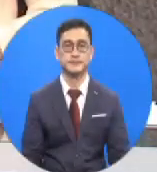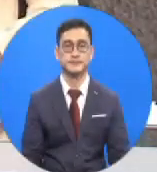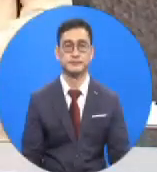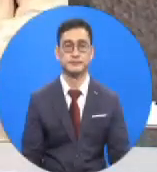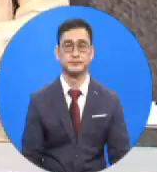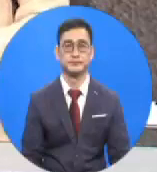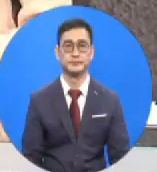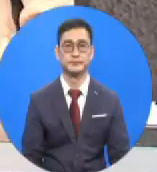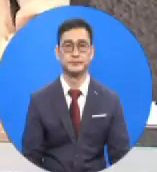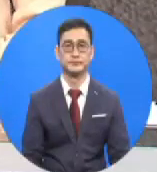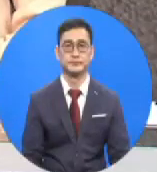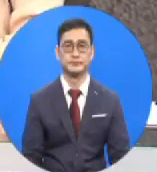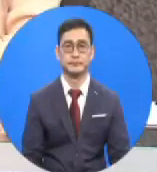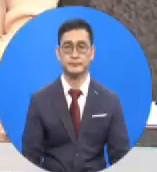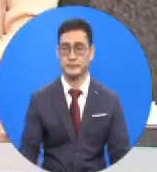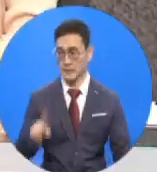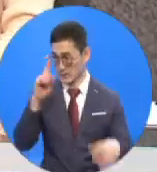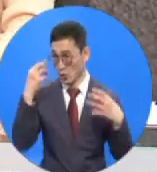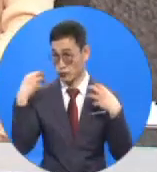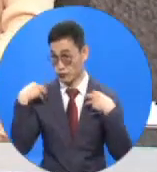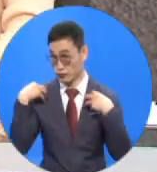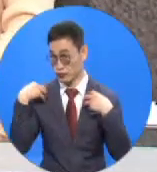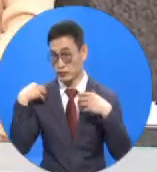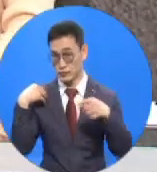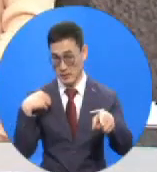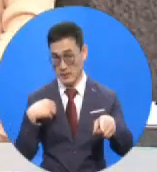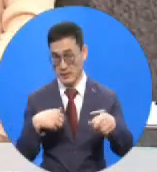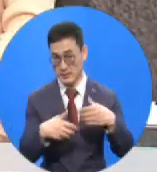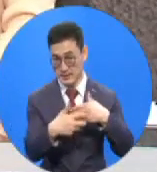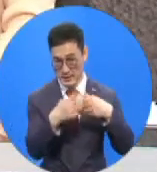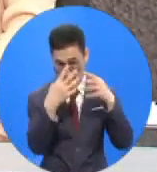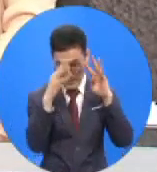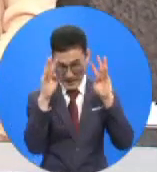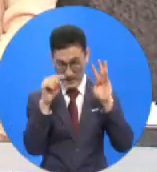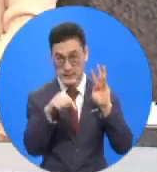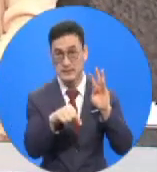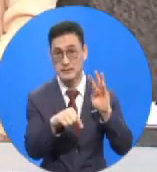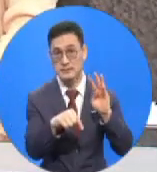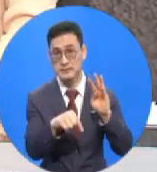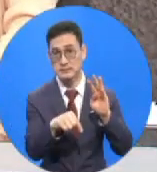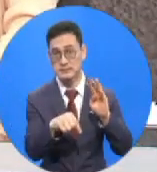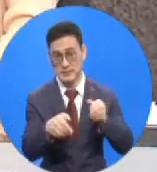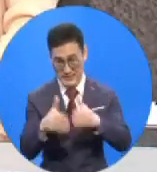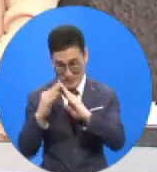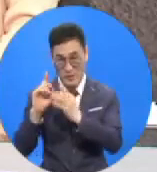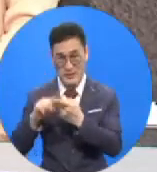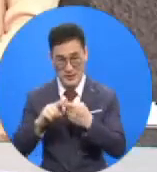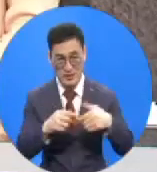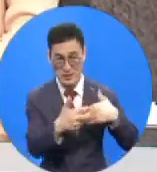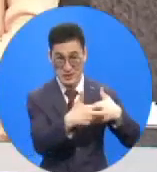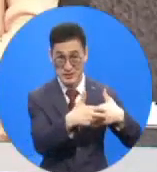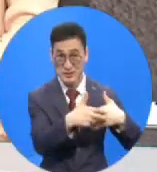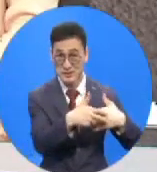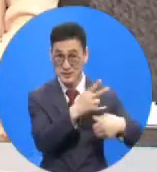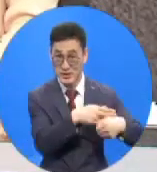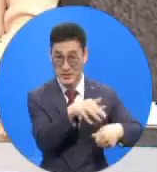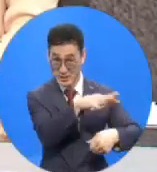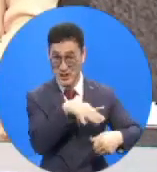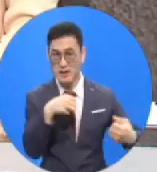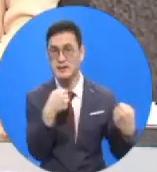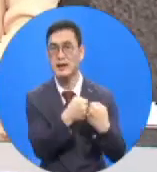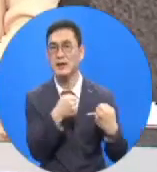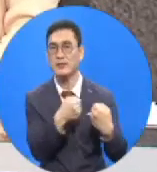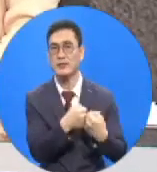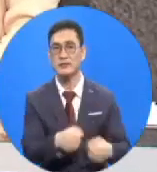4 정부와 의료계가 의과대학 정원 확대 0 0 대 설치 등 의료 정책을 두고 강 대 강 충돌 양산 입니다 덩굴 어제